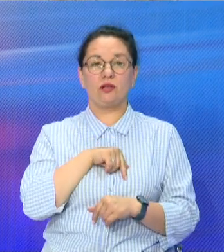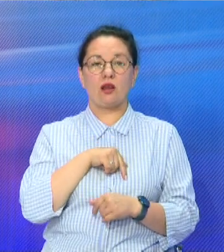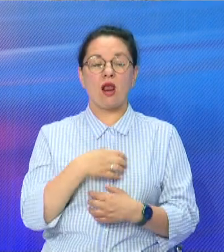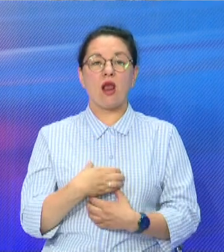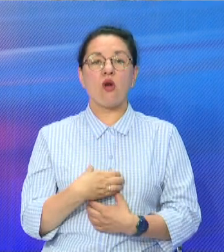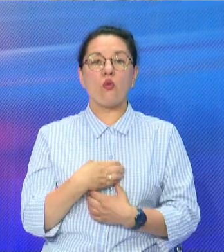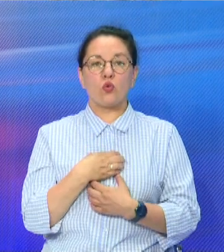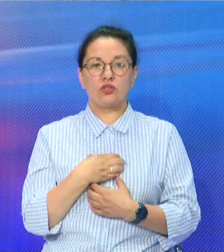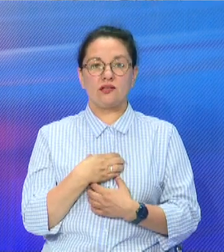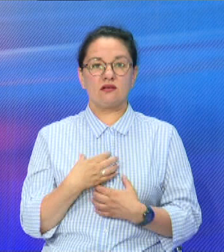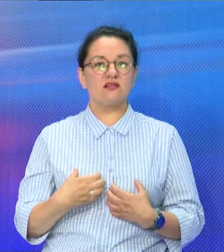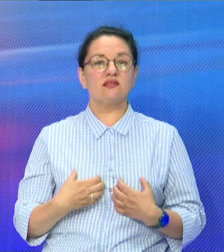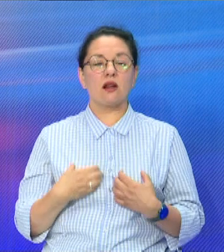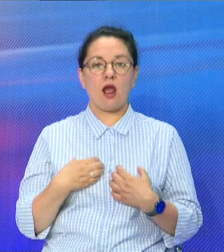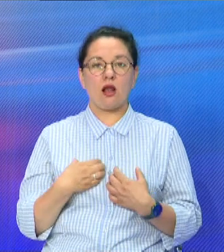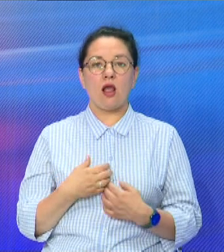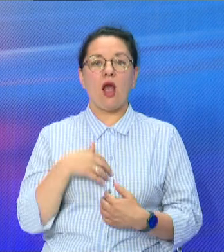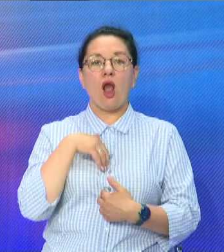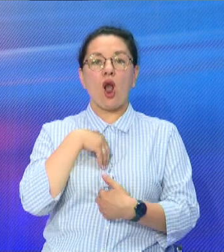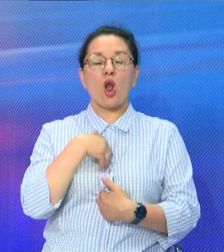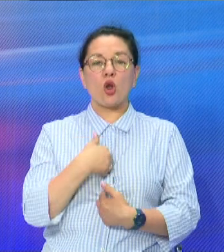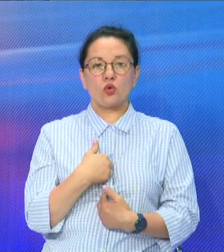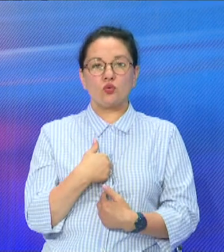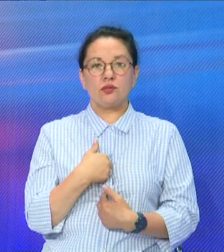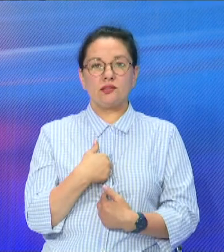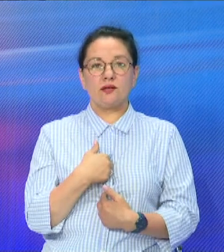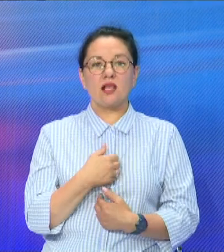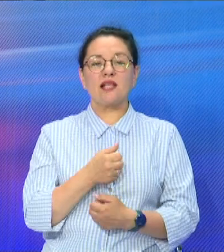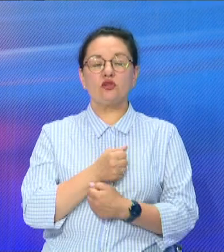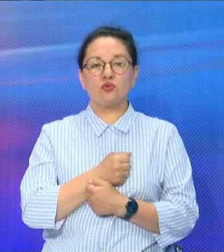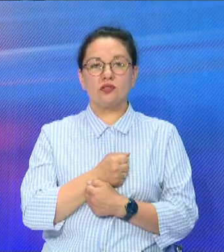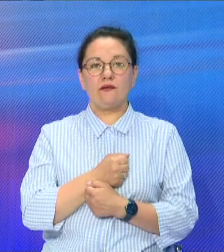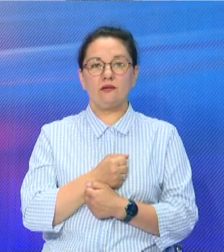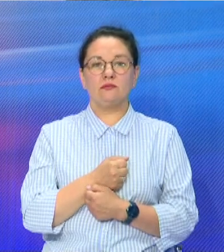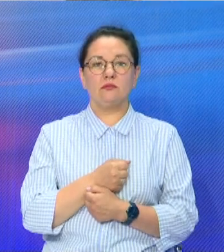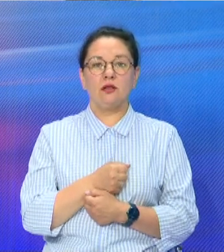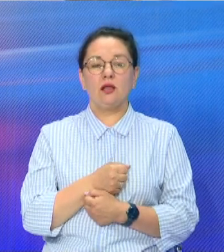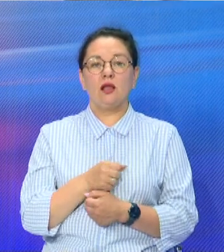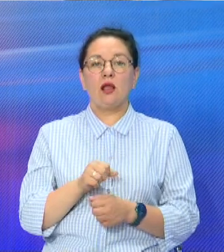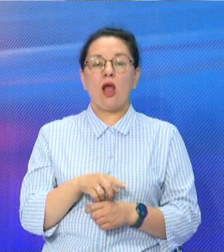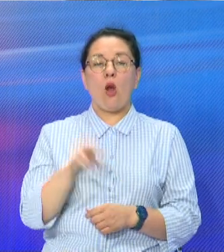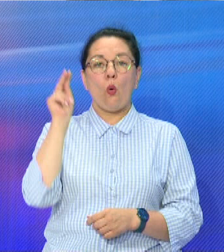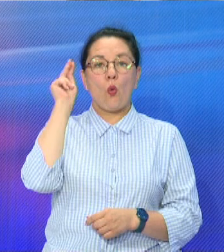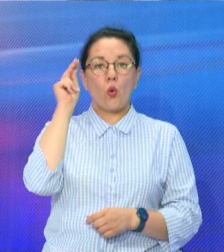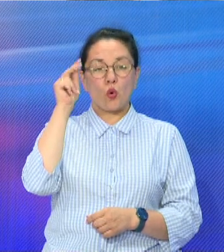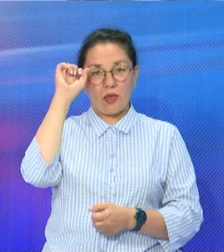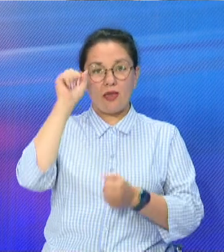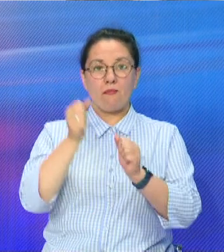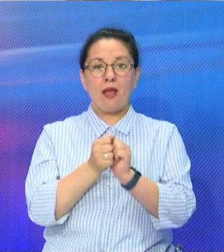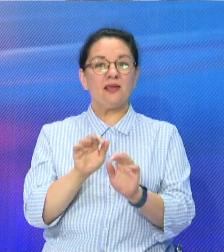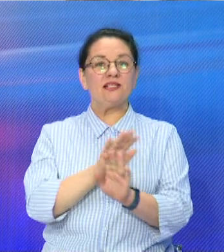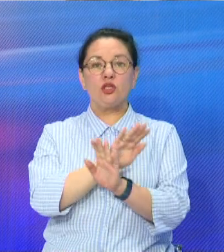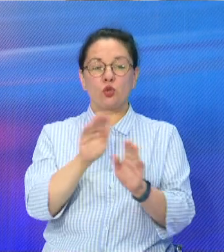страх грузится чувствуем страх руки памяти не только знакомят